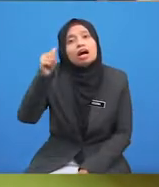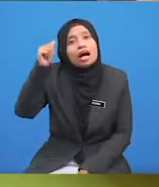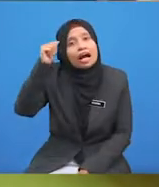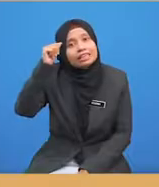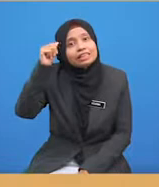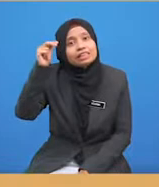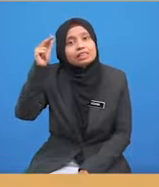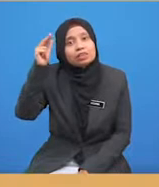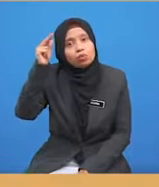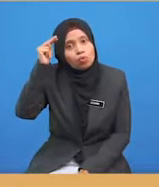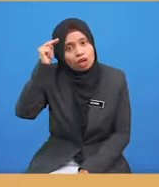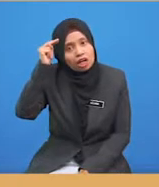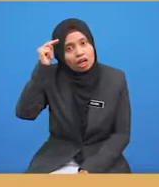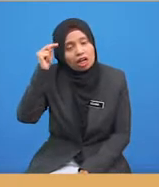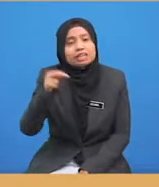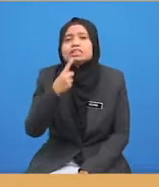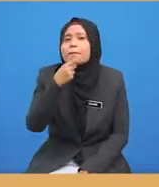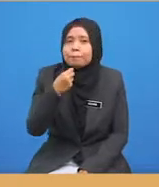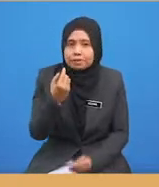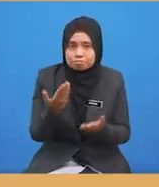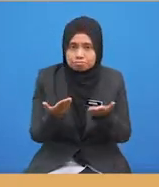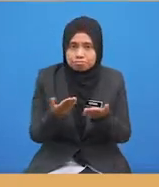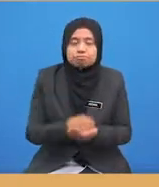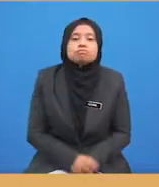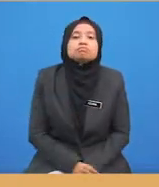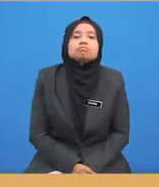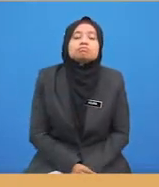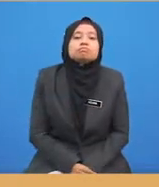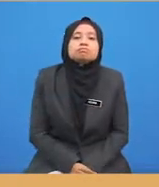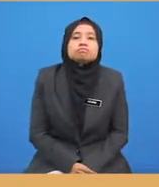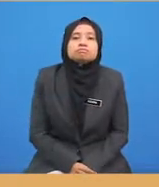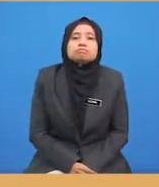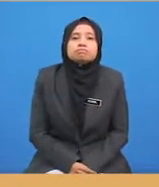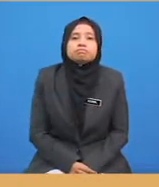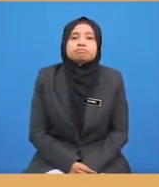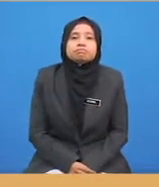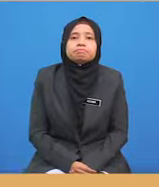Toynbee. Mari kita ketahui sedikit latar belakang mengenai beliau.